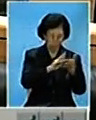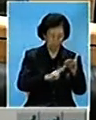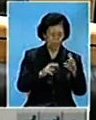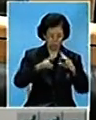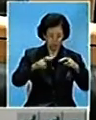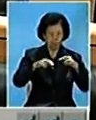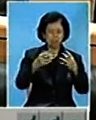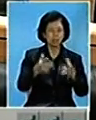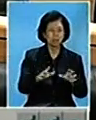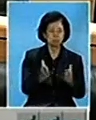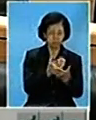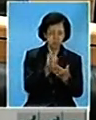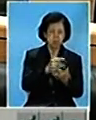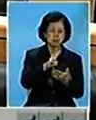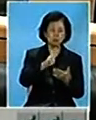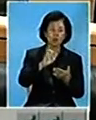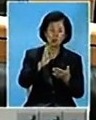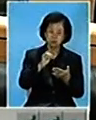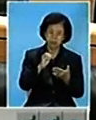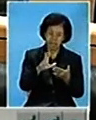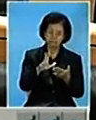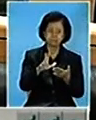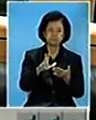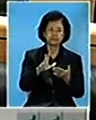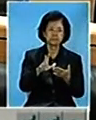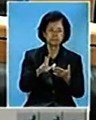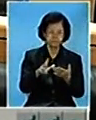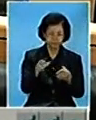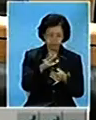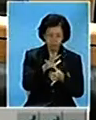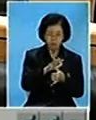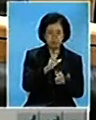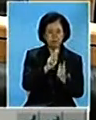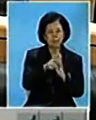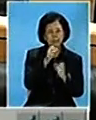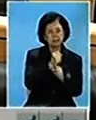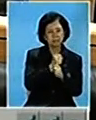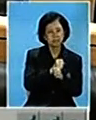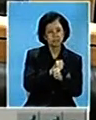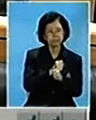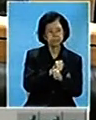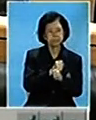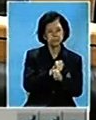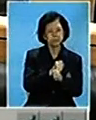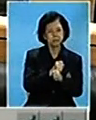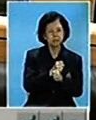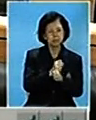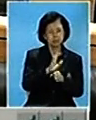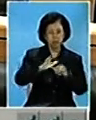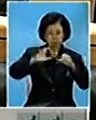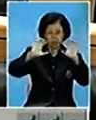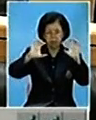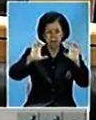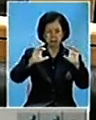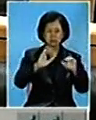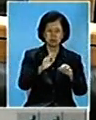หน้าที่263เนี่ยนะครับการควบคุมการกระทำทางรัฐบาลหรือการกระท